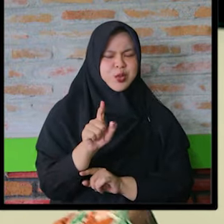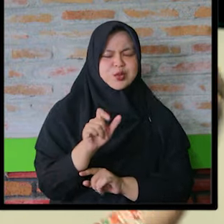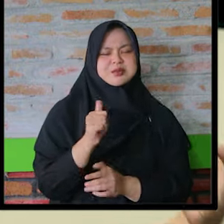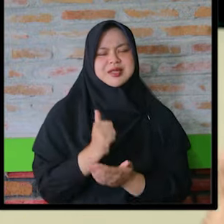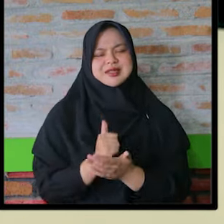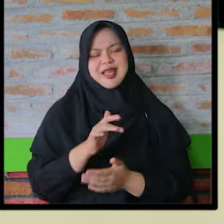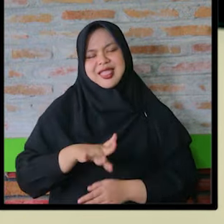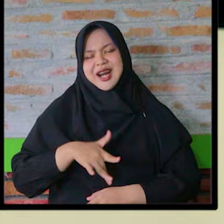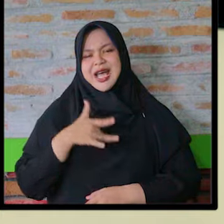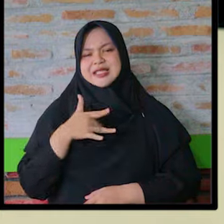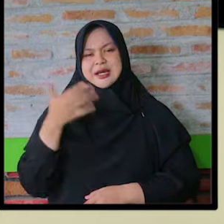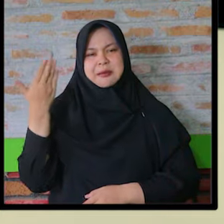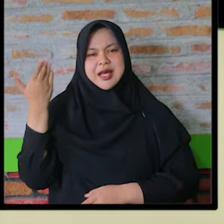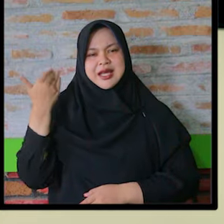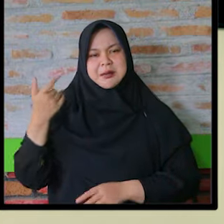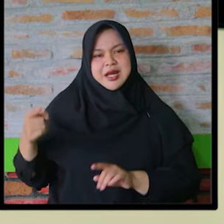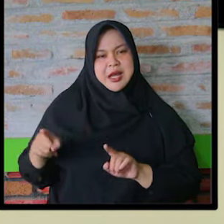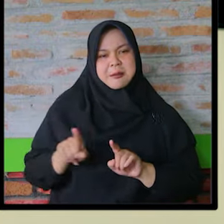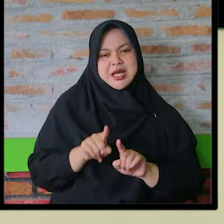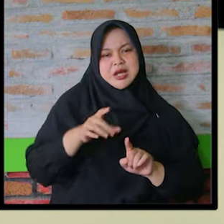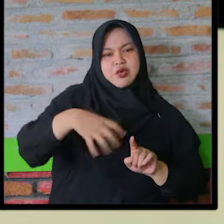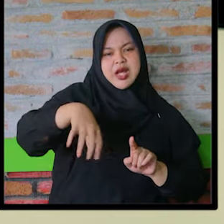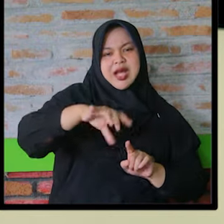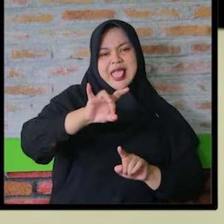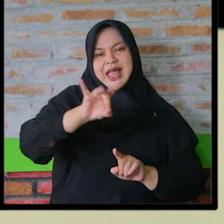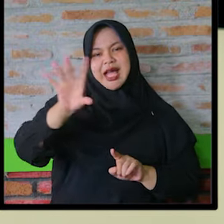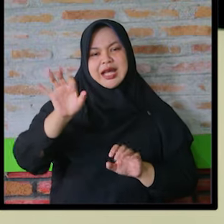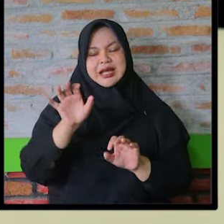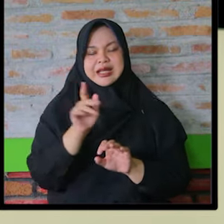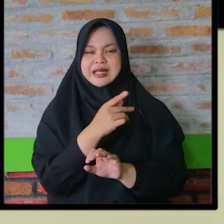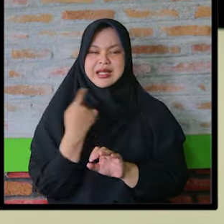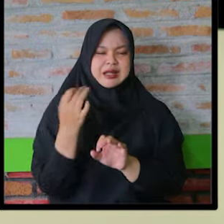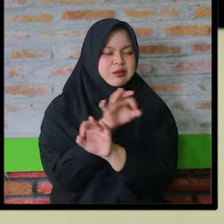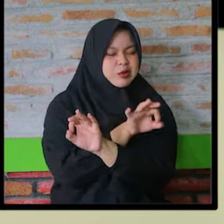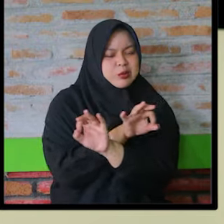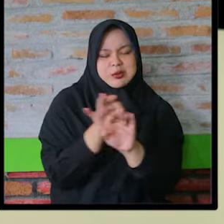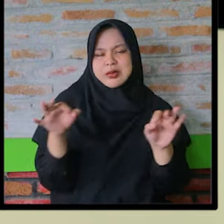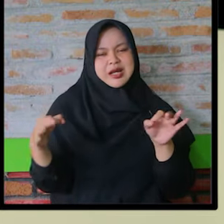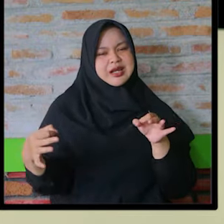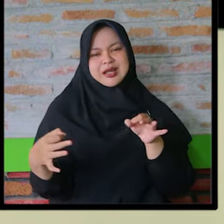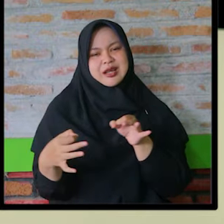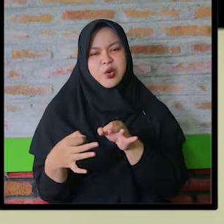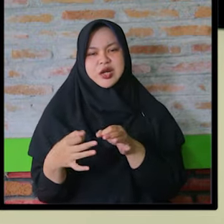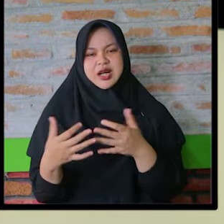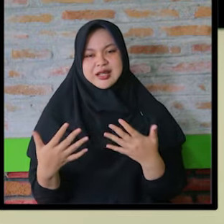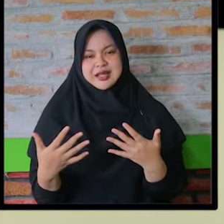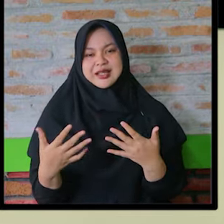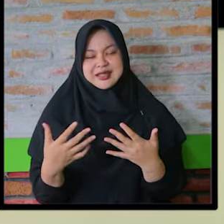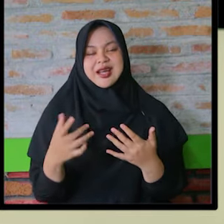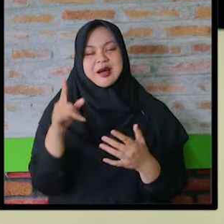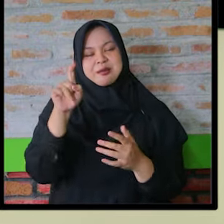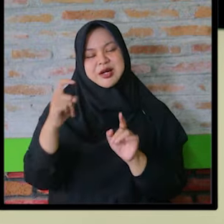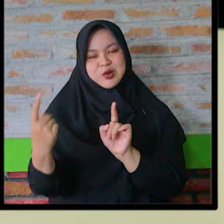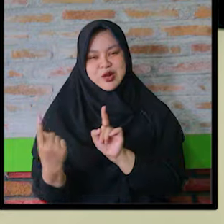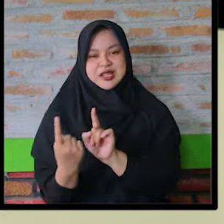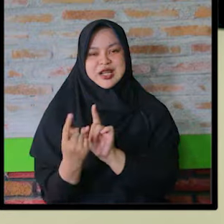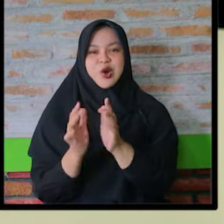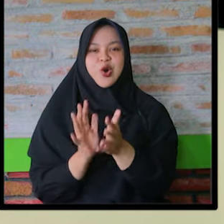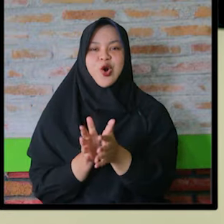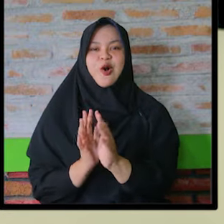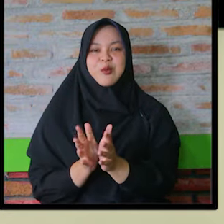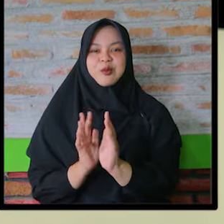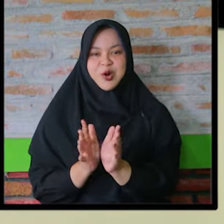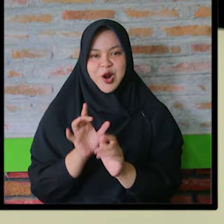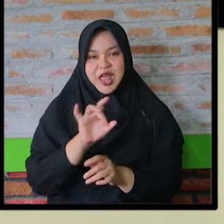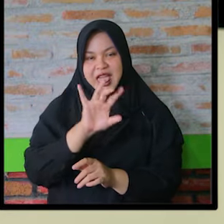saya mendampingi di sebuah wilayah yang lain yang kita belum pernah bersinggungan itu ya kemudian ya perlu audiensilah ngobrol dan